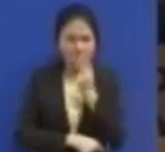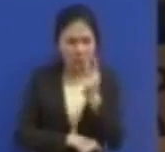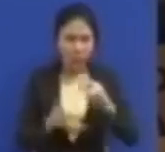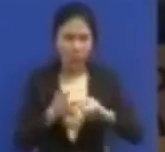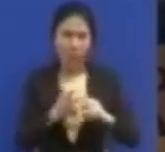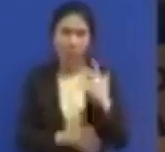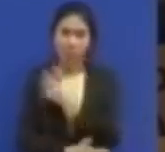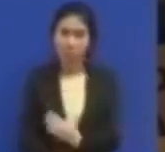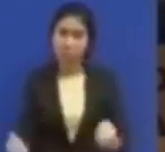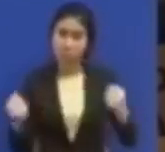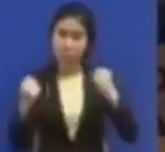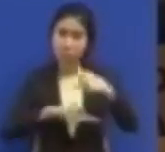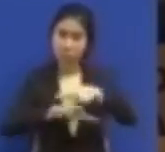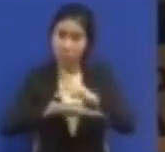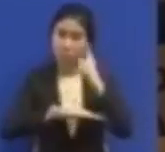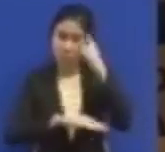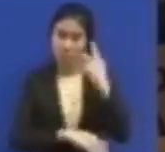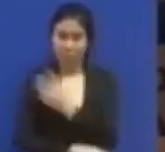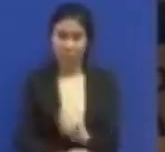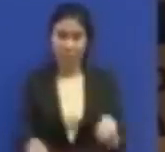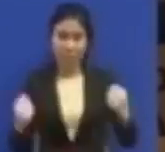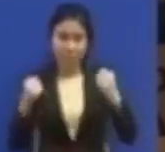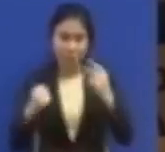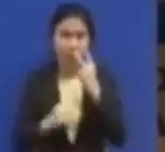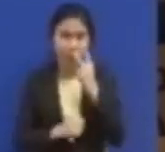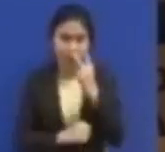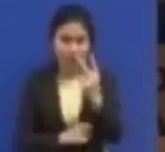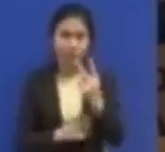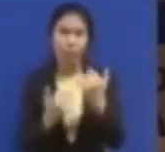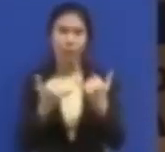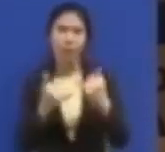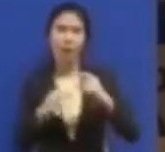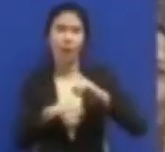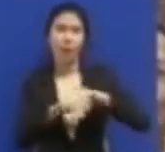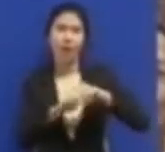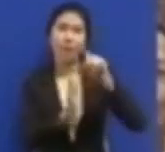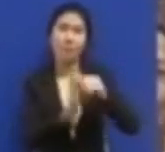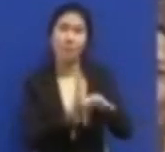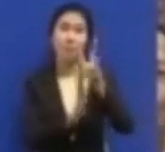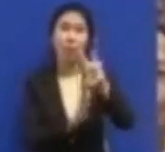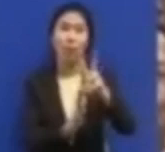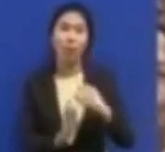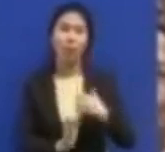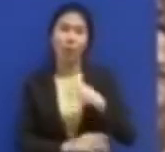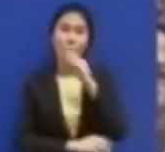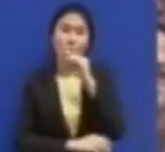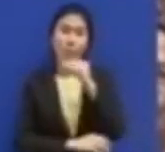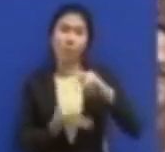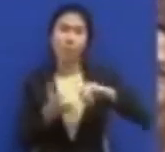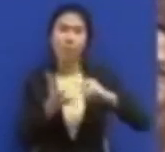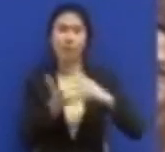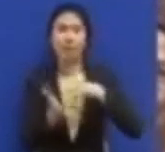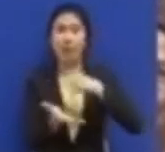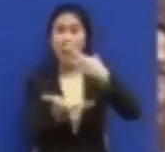เพราะฉะนั้นท่านประธานที่เคารพครับผมมีเวลา6นาทีผมอยากจะล่ายาวครับ